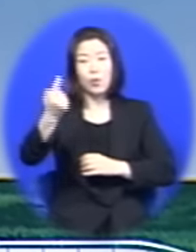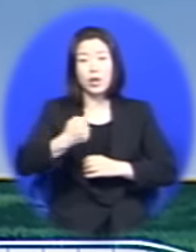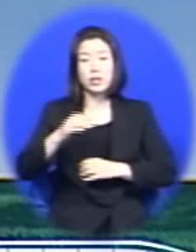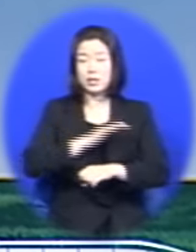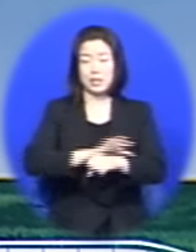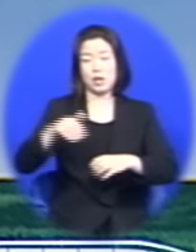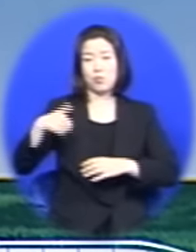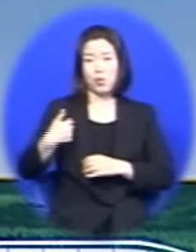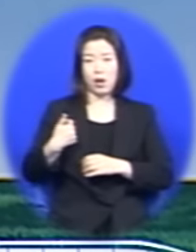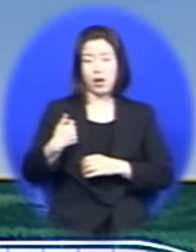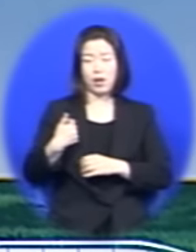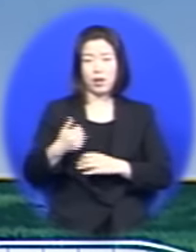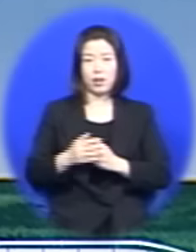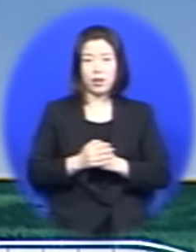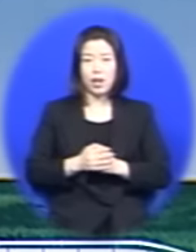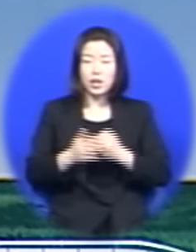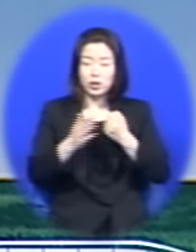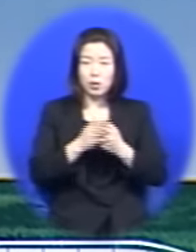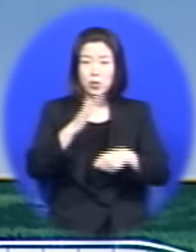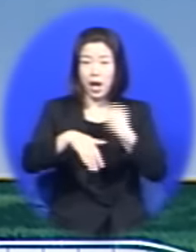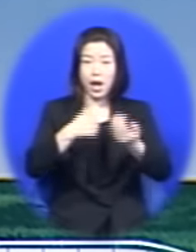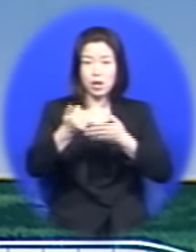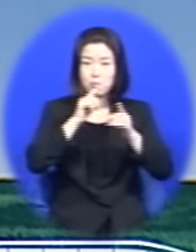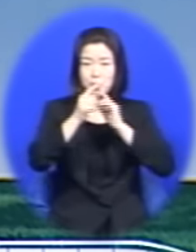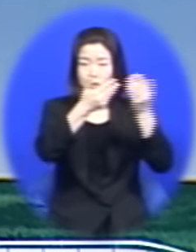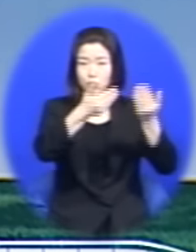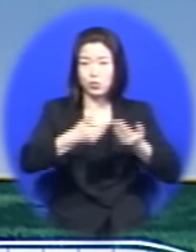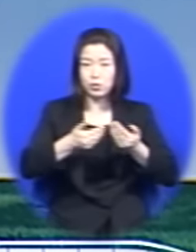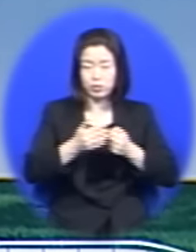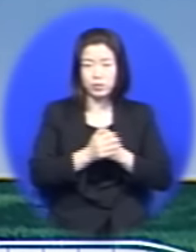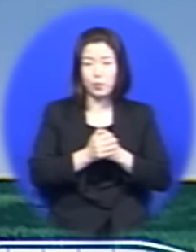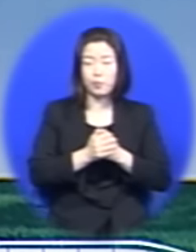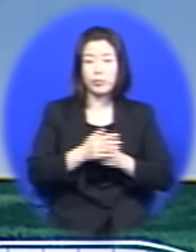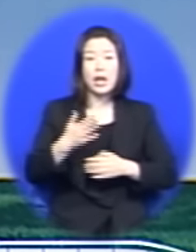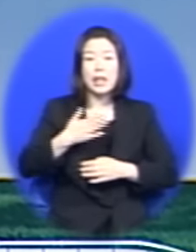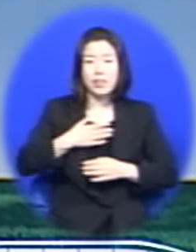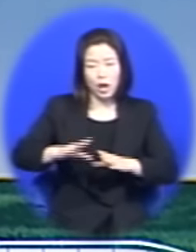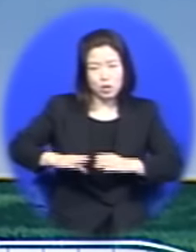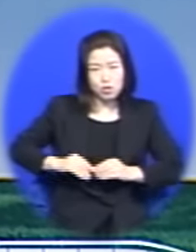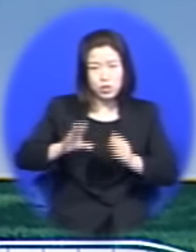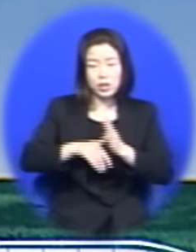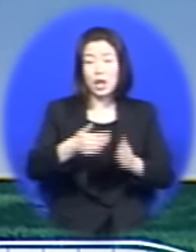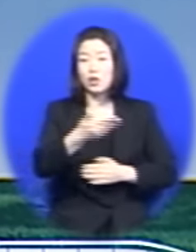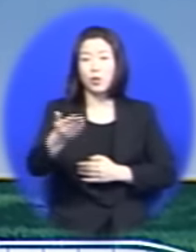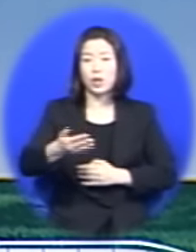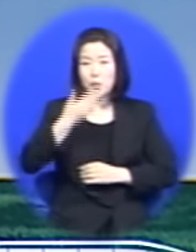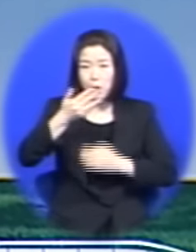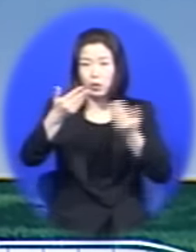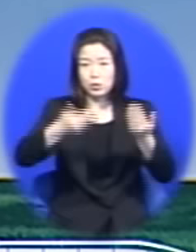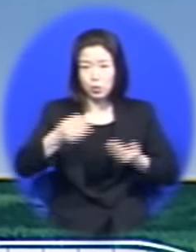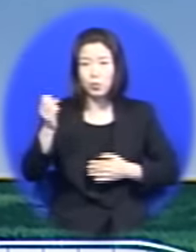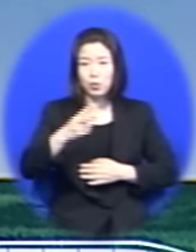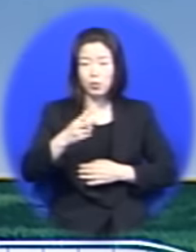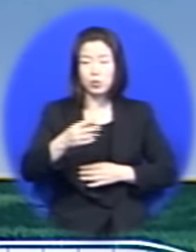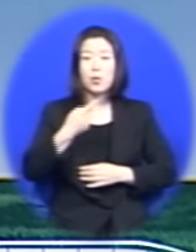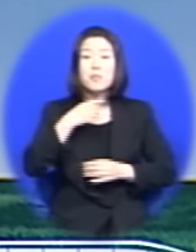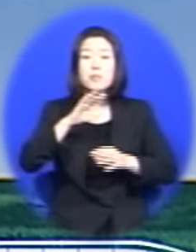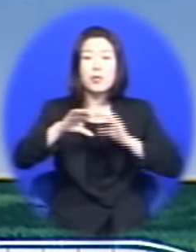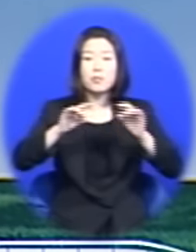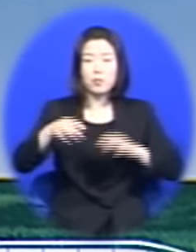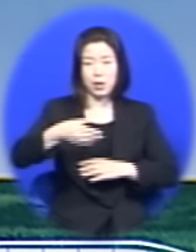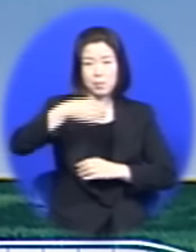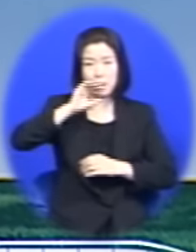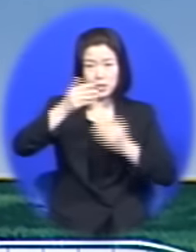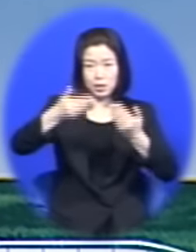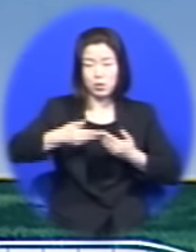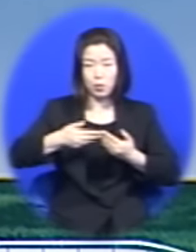잘 모르는 거예요. 그래서 하나님이 말씀하셨어요. 내가 주릴 때에 너희가 먹을 것을 주었고 목마를 때 마시게